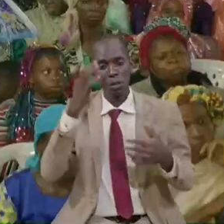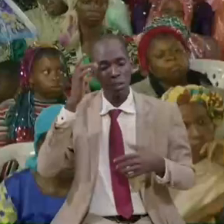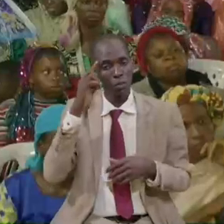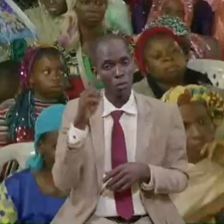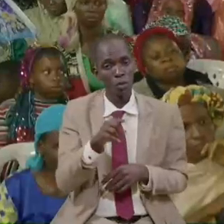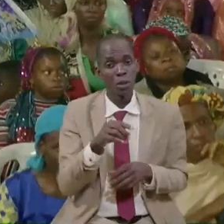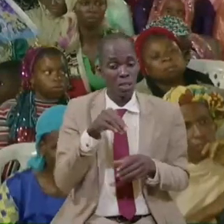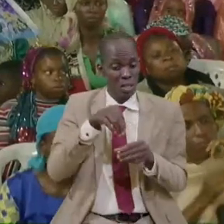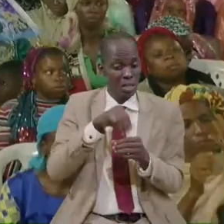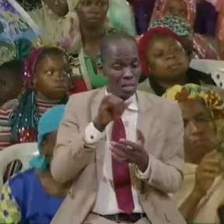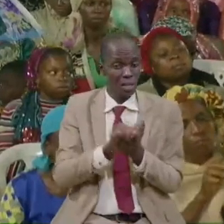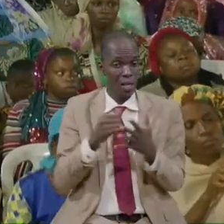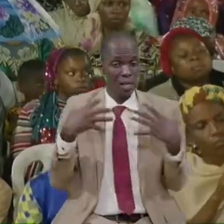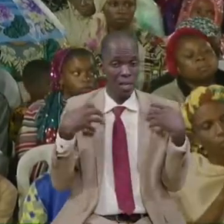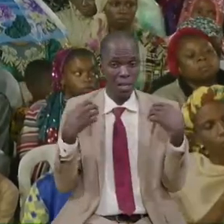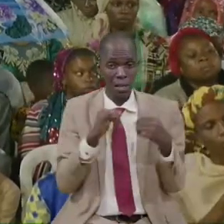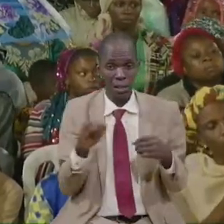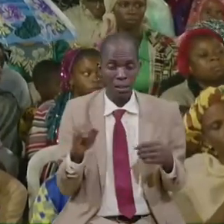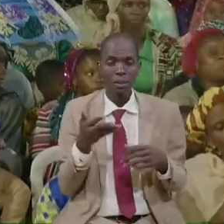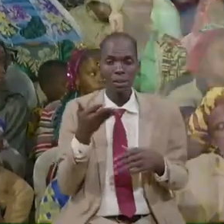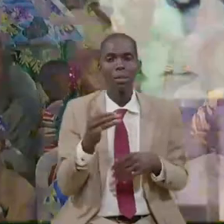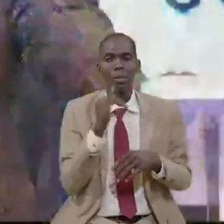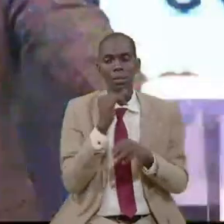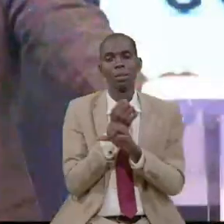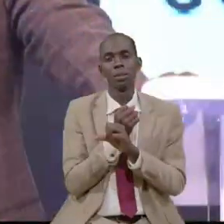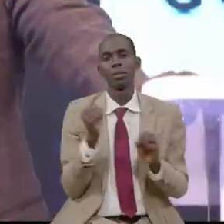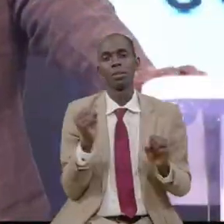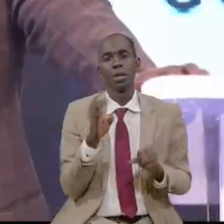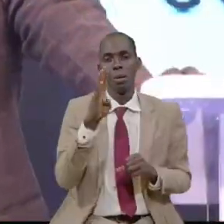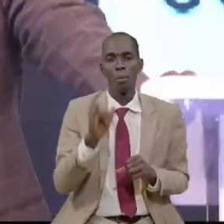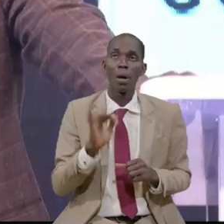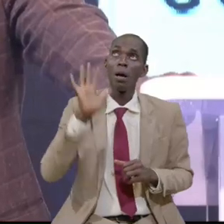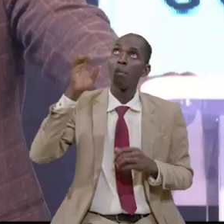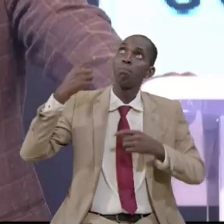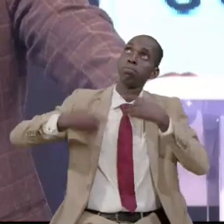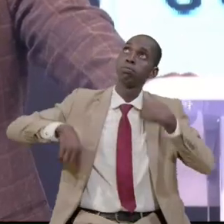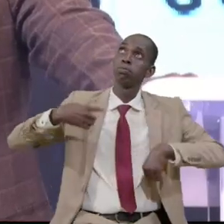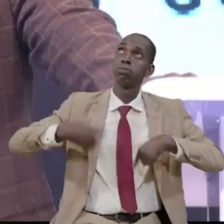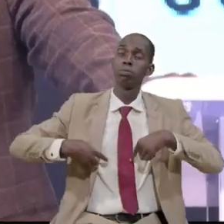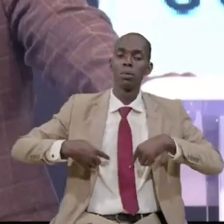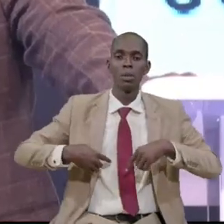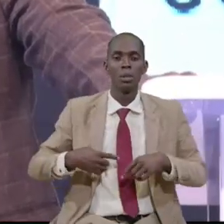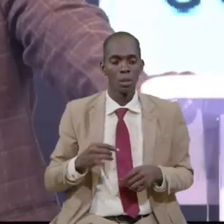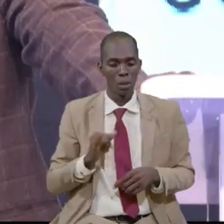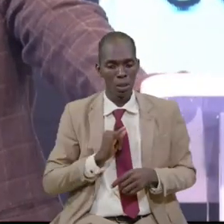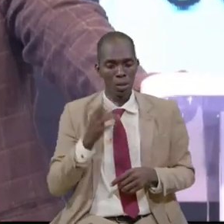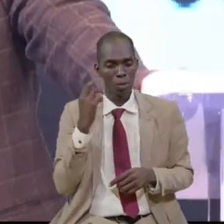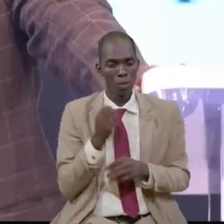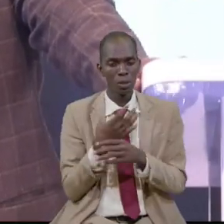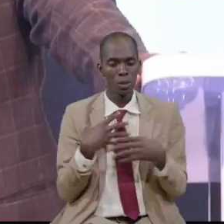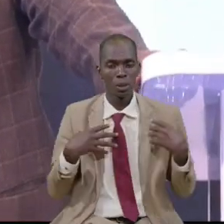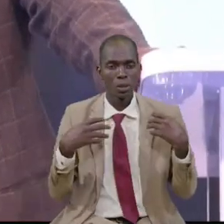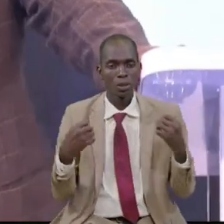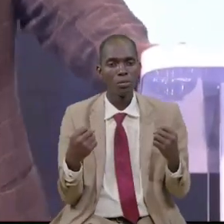ces meurtrissures que nous sommes guéris, que nous sommes sauvés, que nous sommes